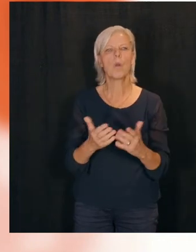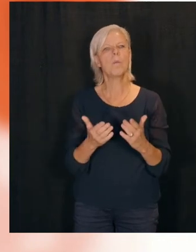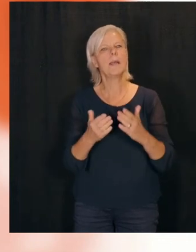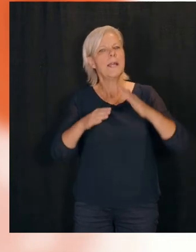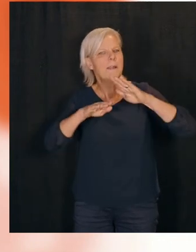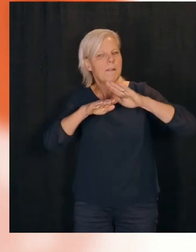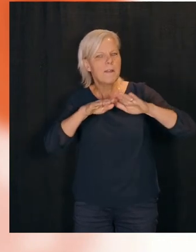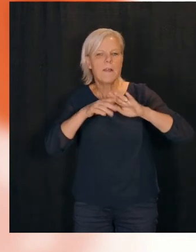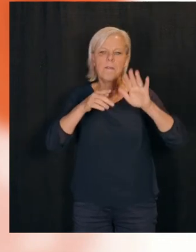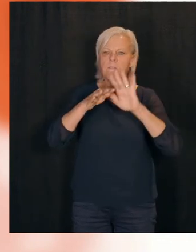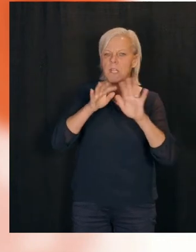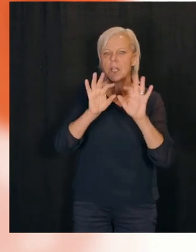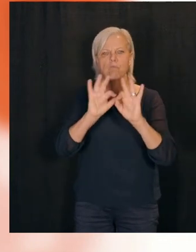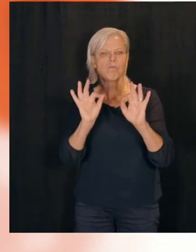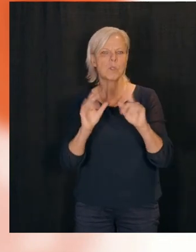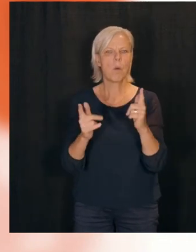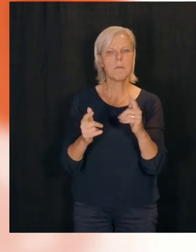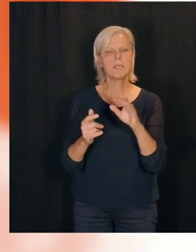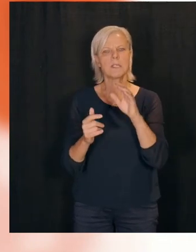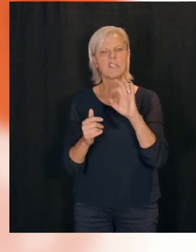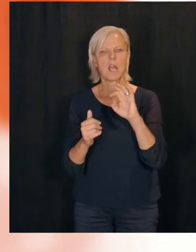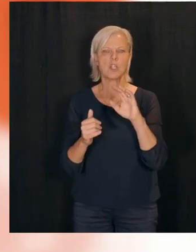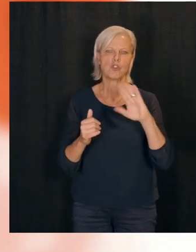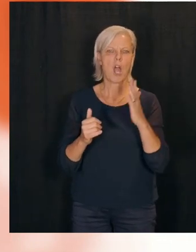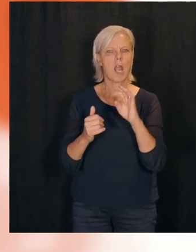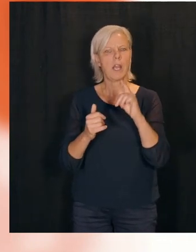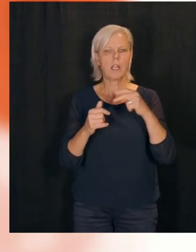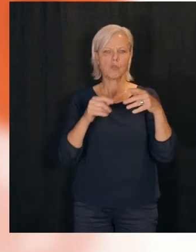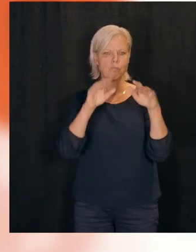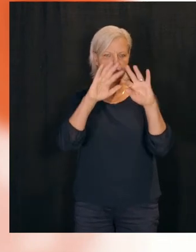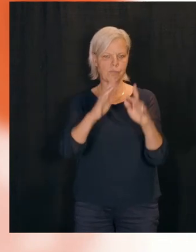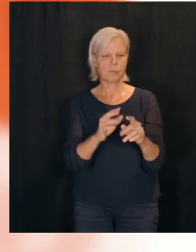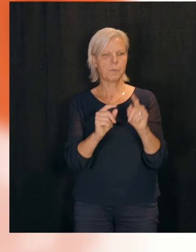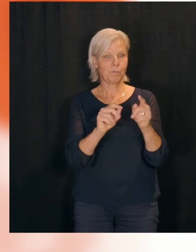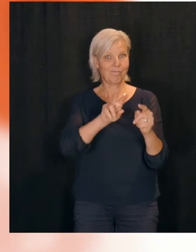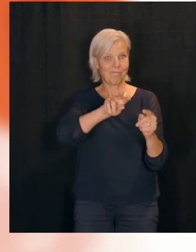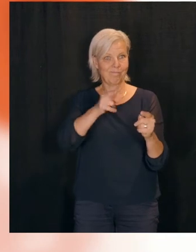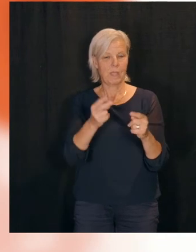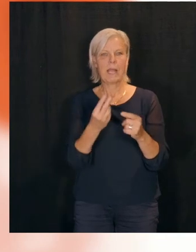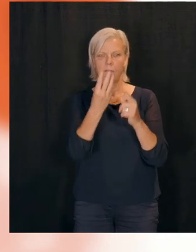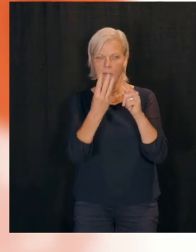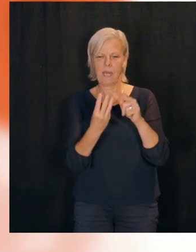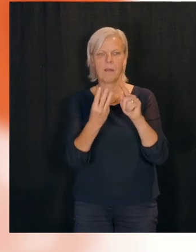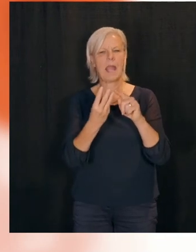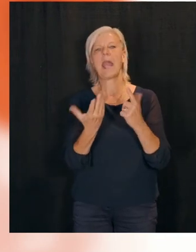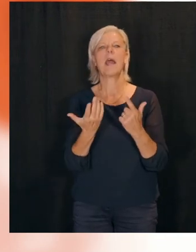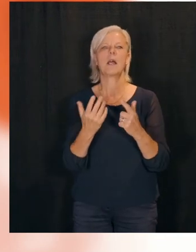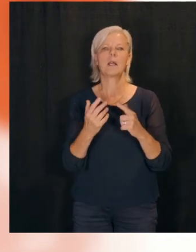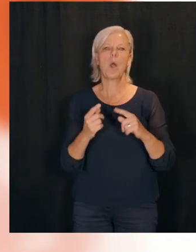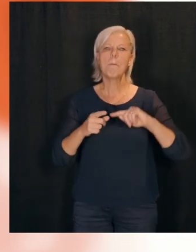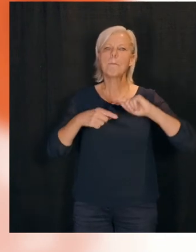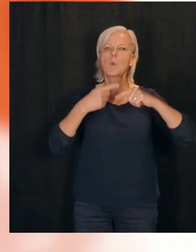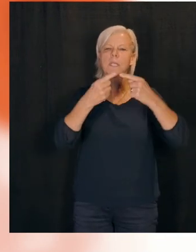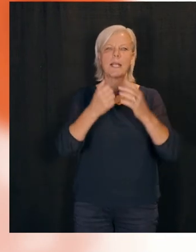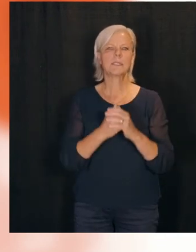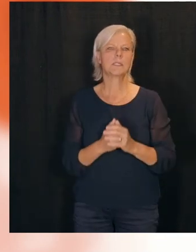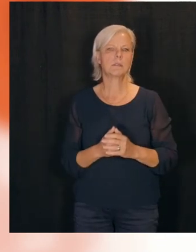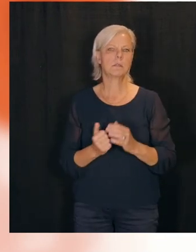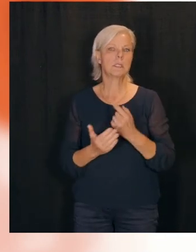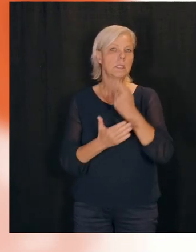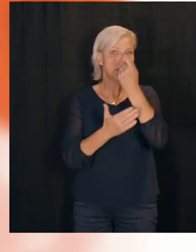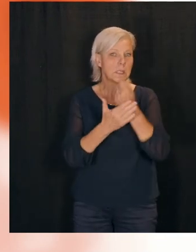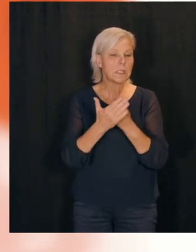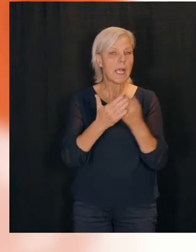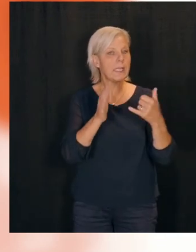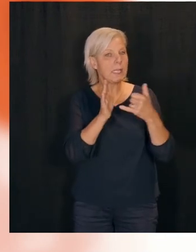som formgivning, som styling. Nästa steg efter det är design som process. Att design är ett integrerat